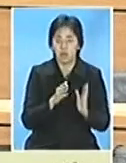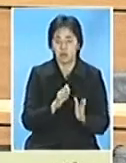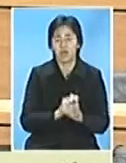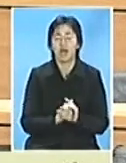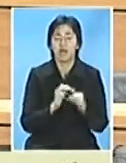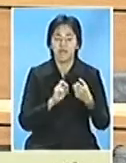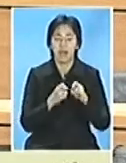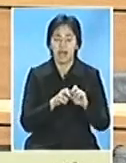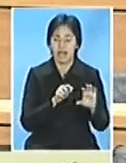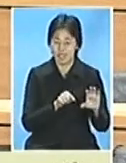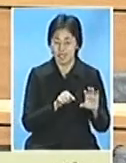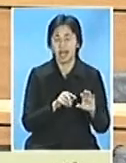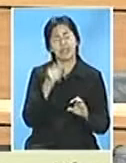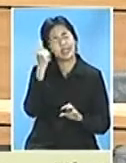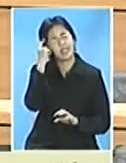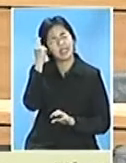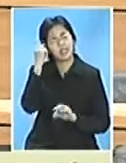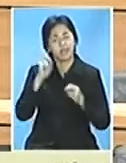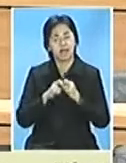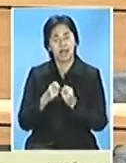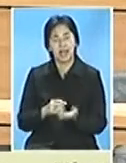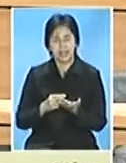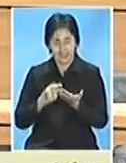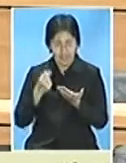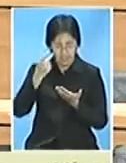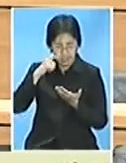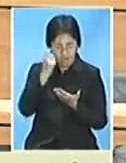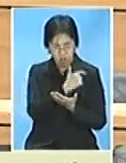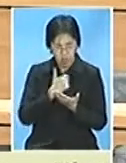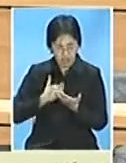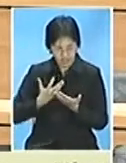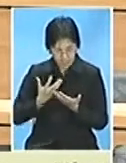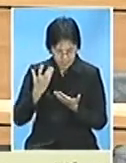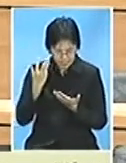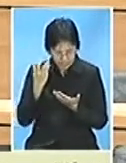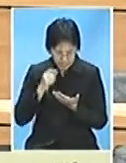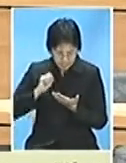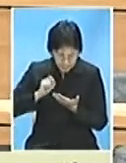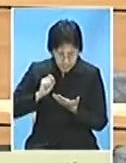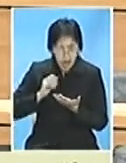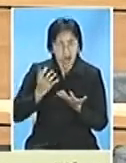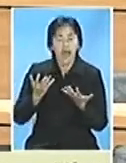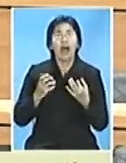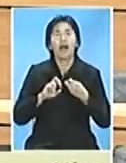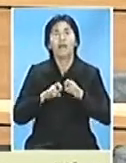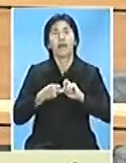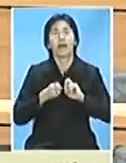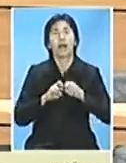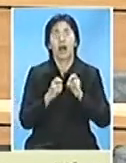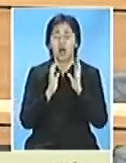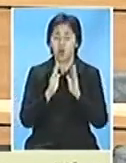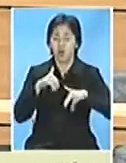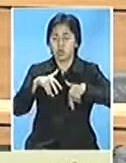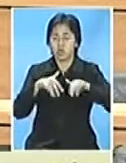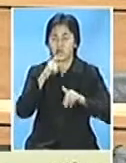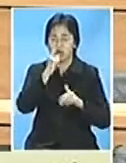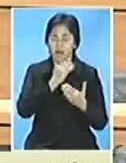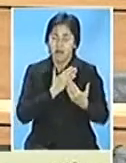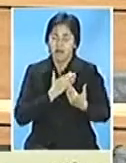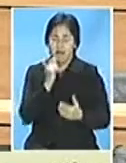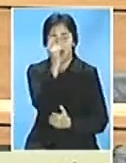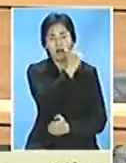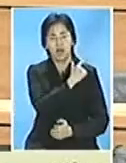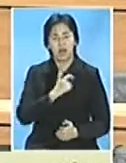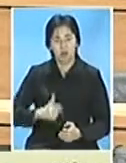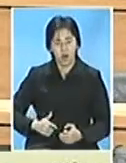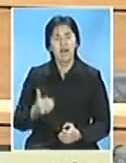ตัวประกันก็เท่ากับเป็นการกดดันพระบาทสมเด็จพระเจ้าอยู่หัวอย่างชัดเจนและคนไทยที่จงรักภักดีซึ่งแน่นอนยังมี